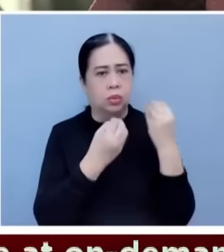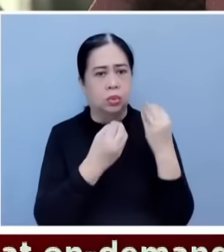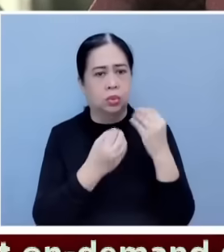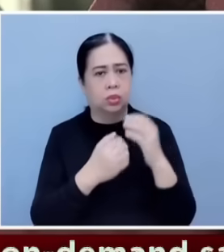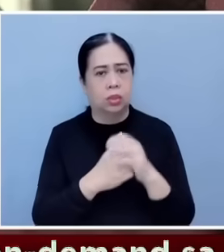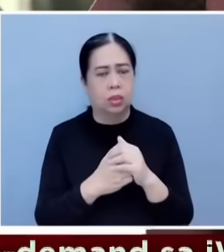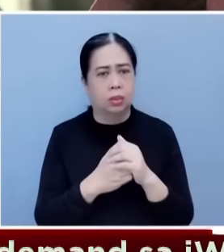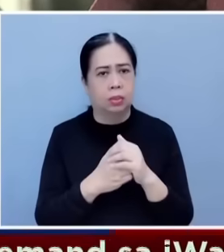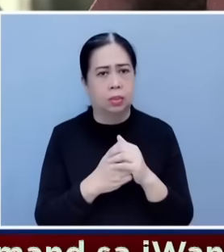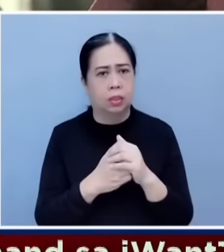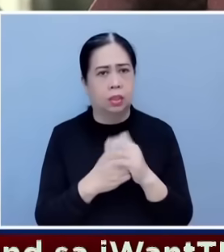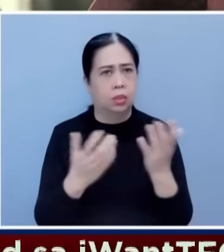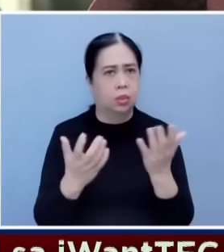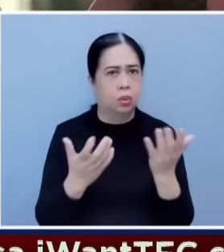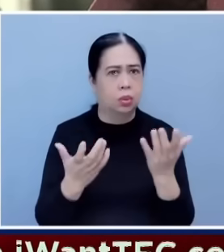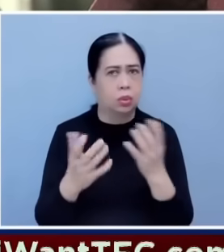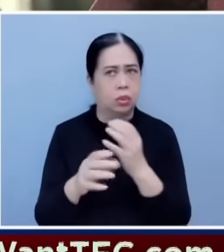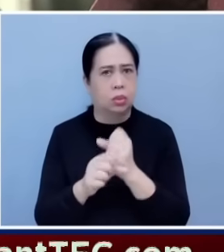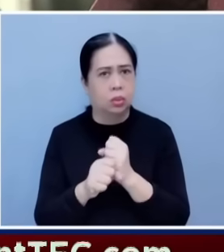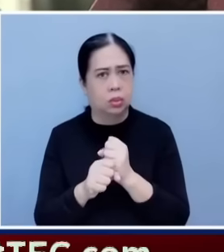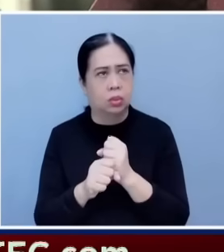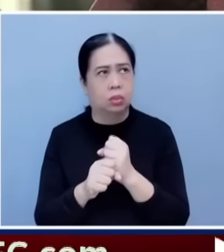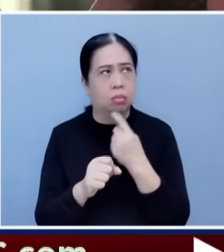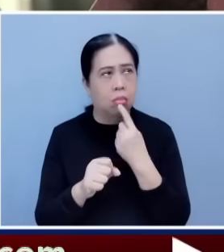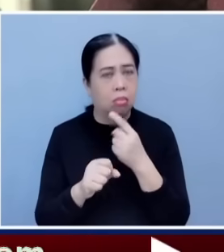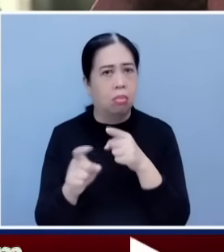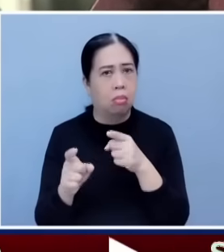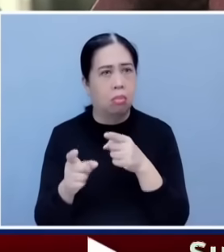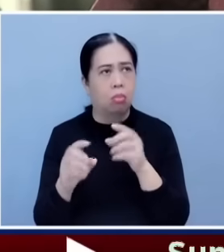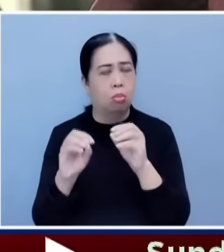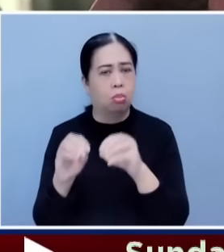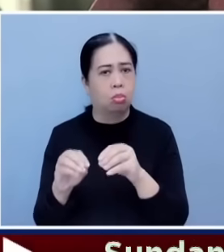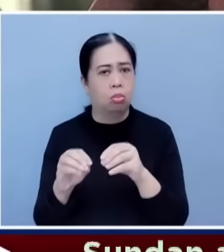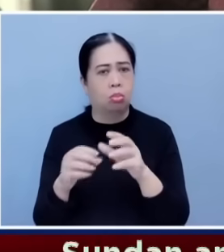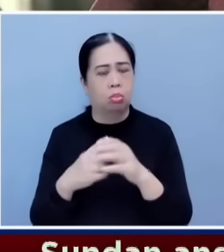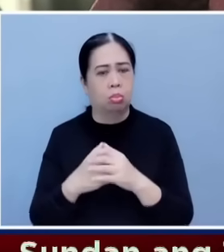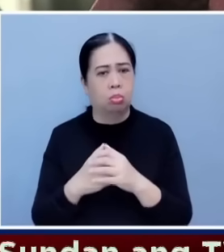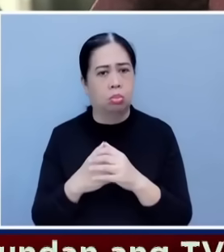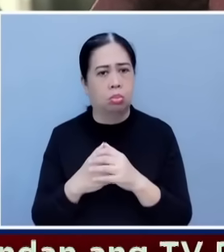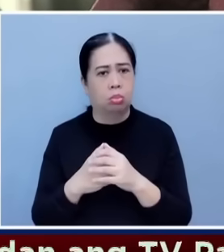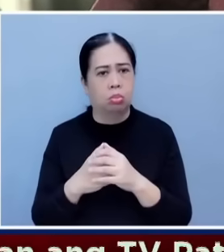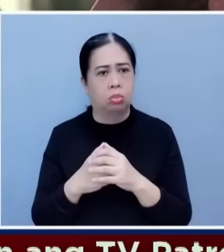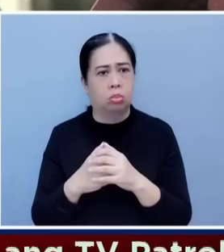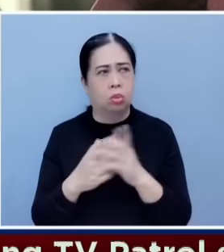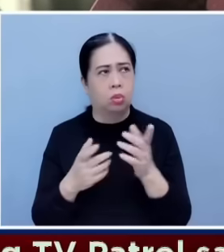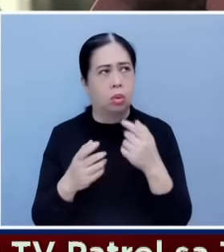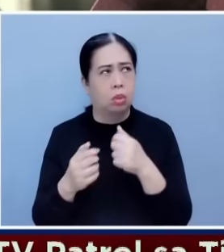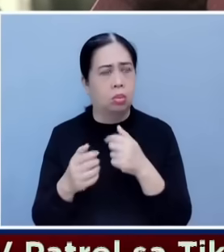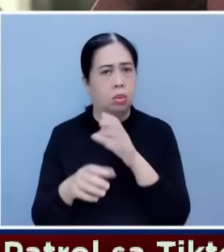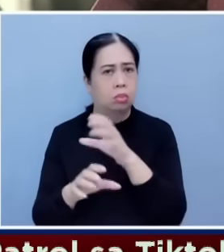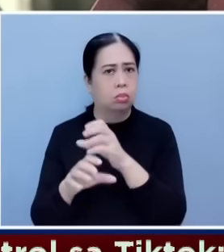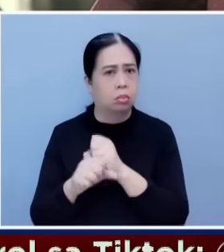kung saan nyo kukunin. Doon, na, may nalagay man doon na ID, doon lang kami kukuha.